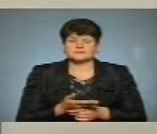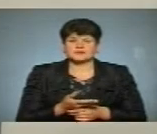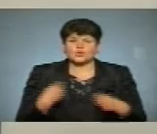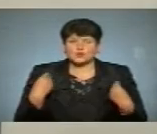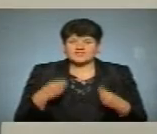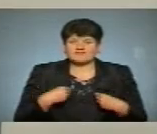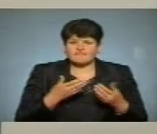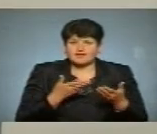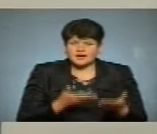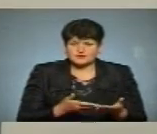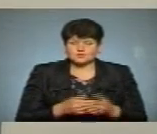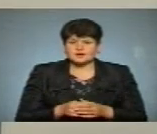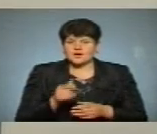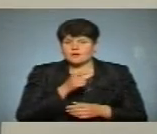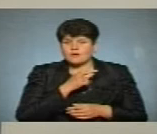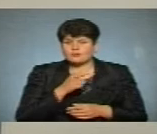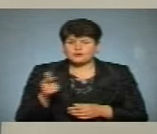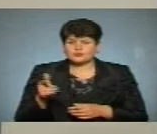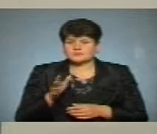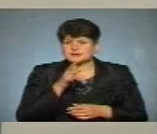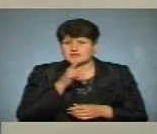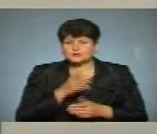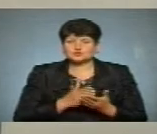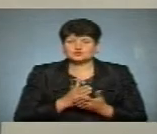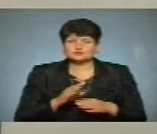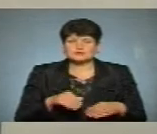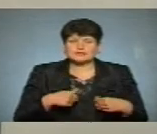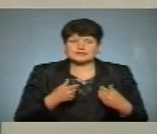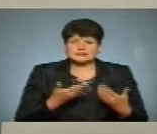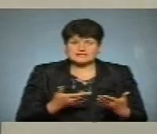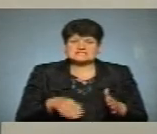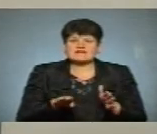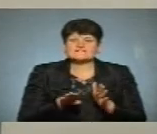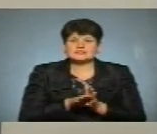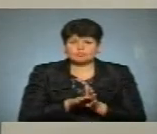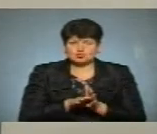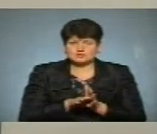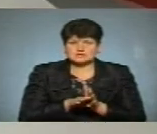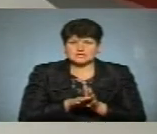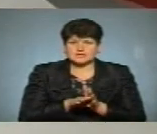одягають. Протягом строку служби надається відпустка